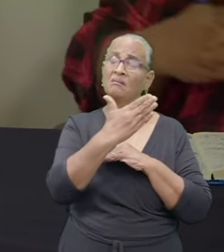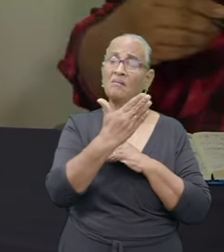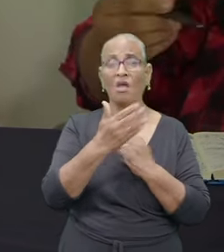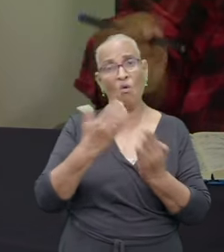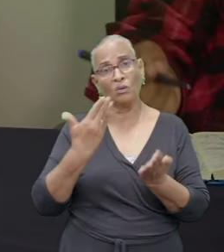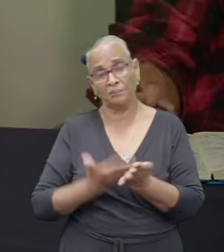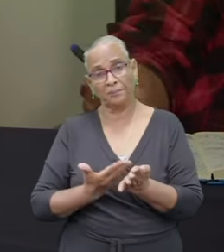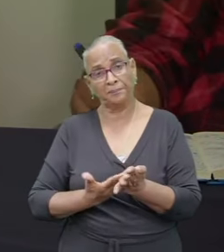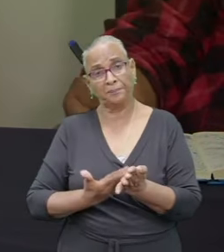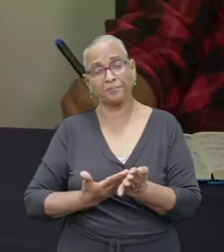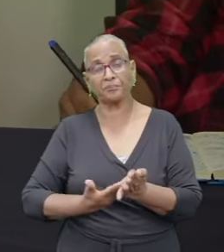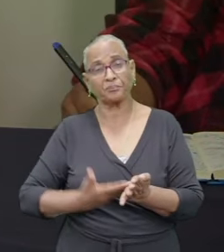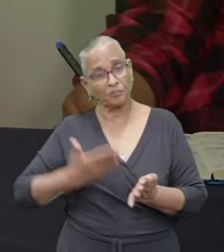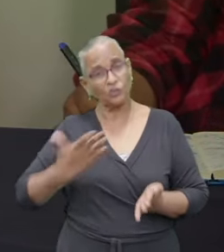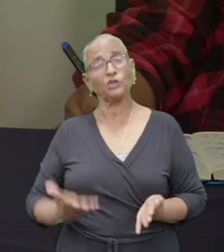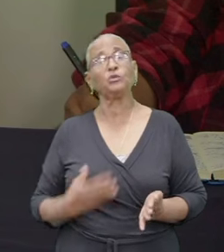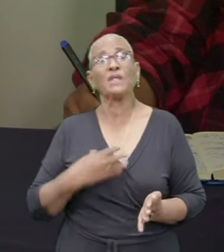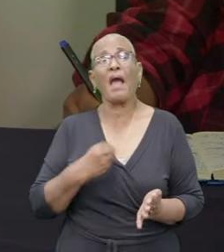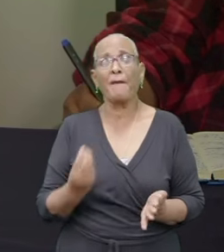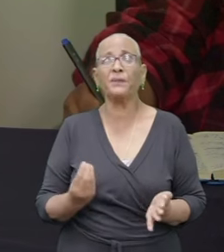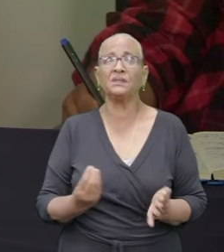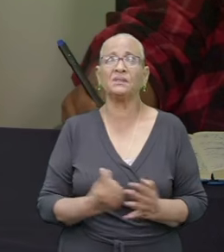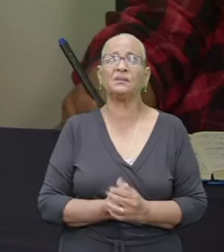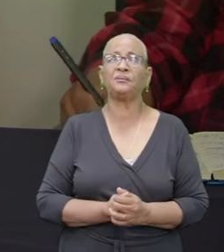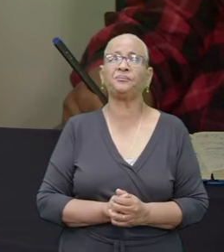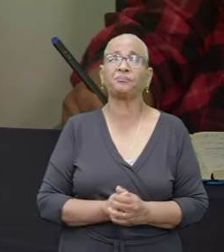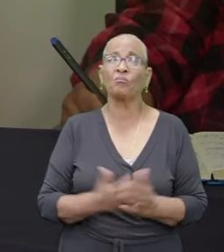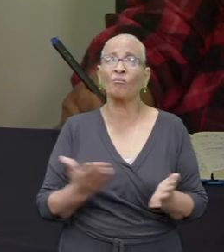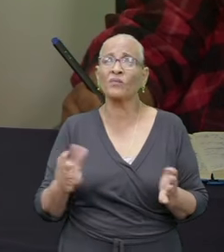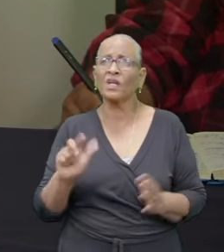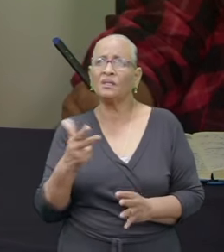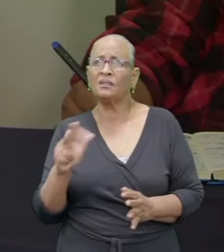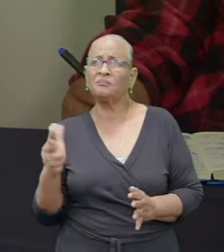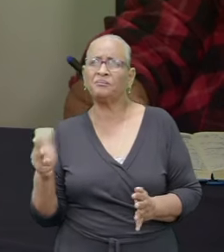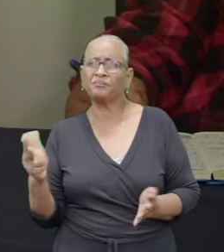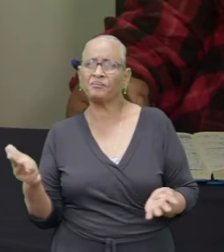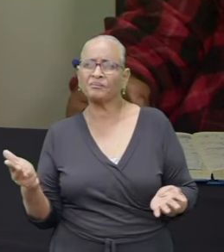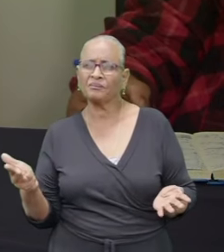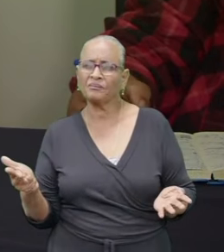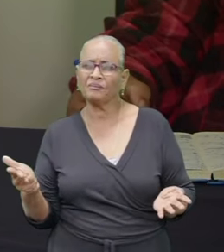moeten er zijn. Welke andere randvoorwaarden missen of